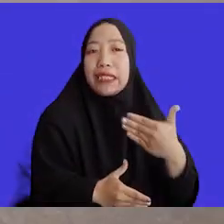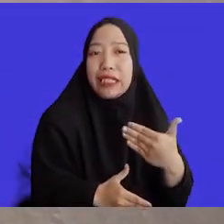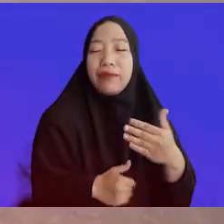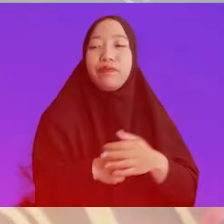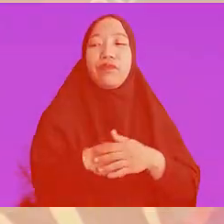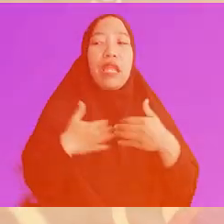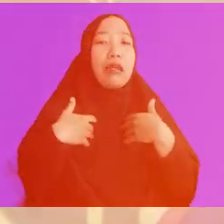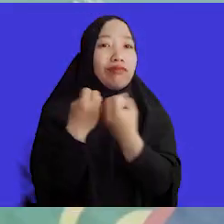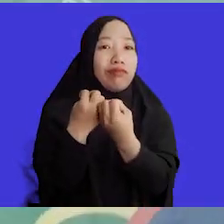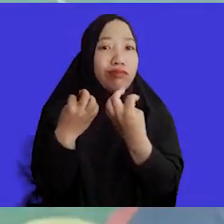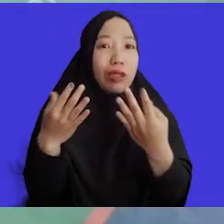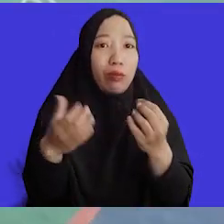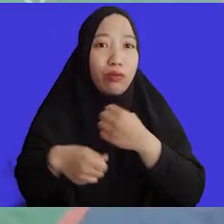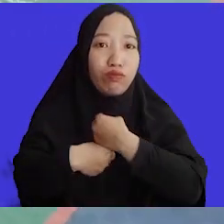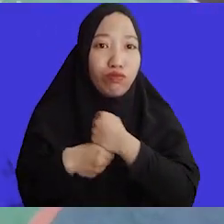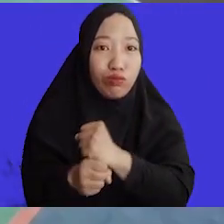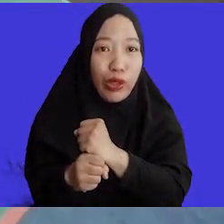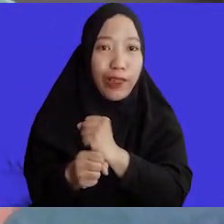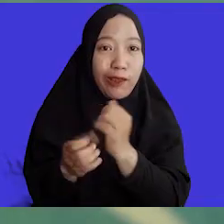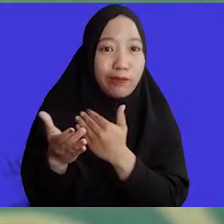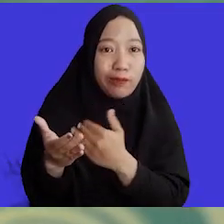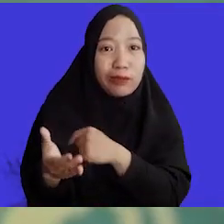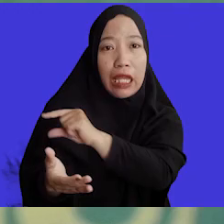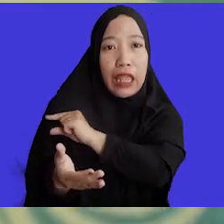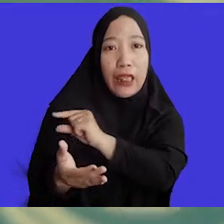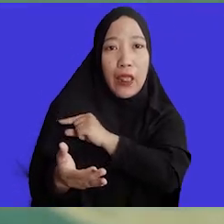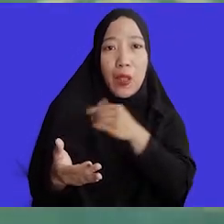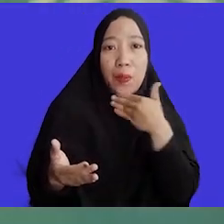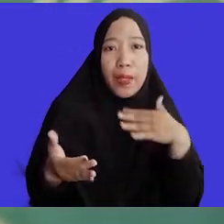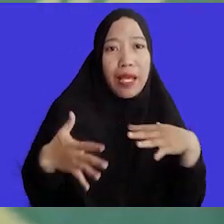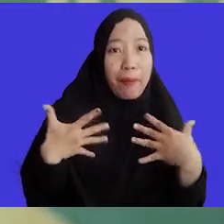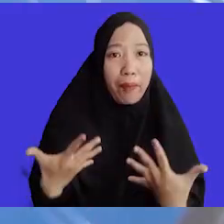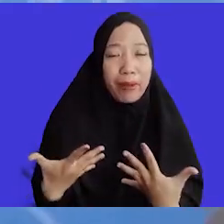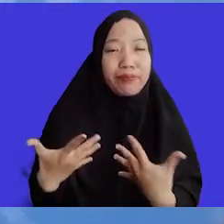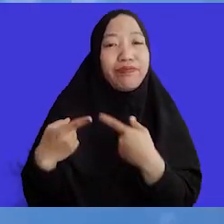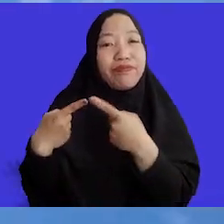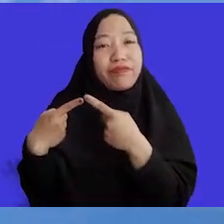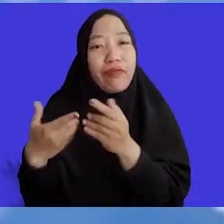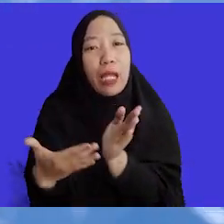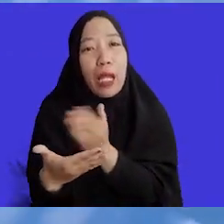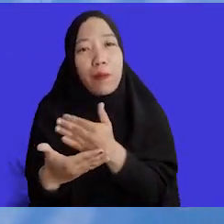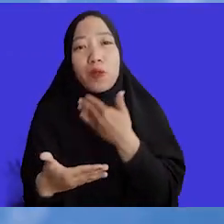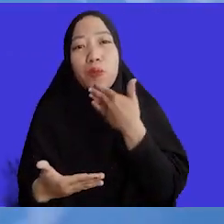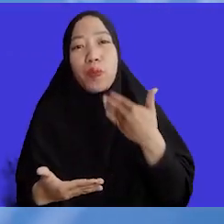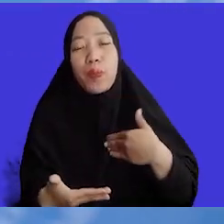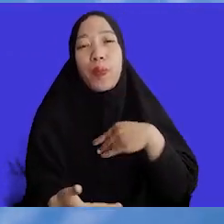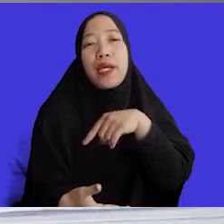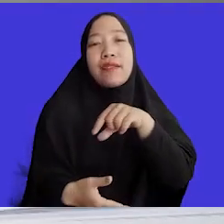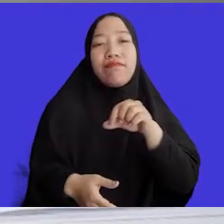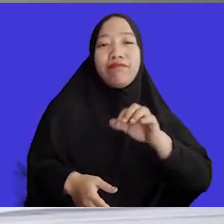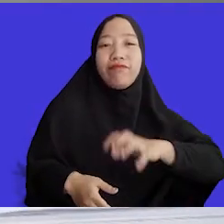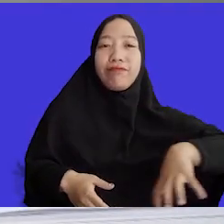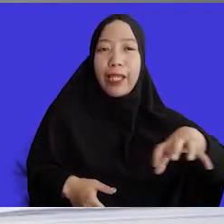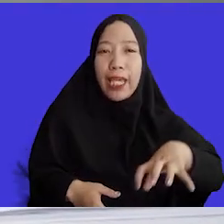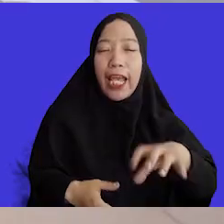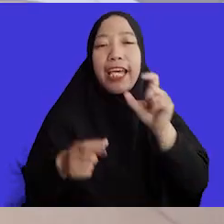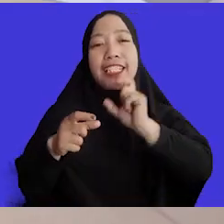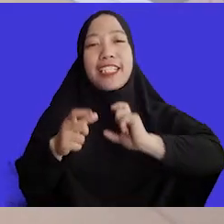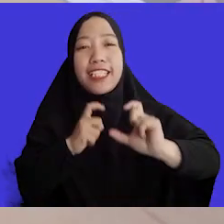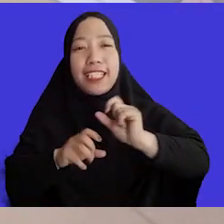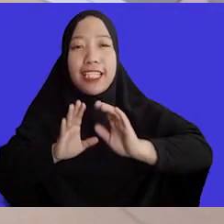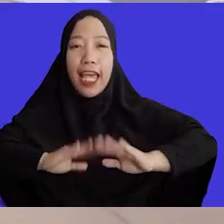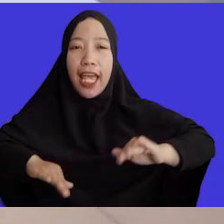Beberapa produk yang diterbitkan oleh Kantor Bahasa Provinsi Kalimantan Timur antara lain, Kamus Bahasa Daerah, Cerita Anak Dwi